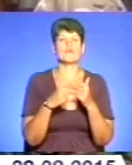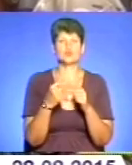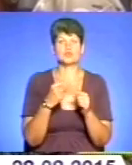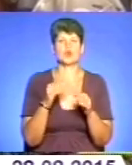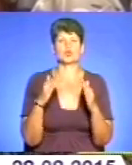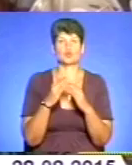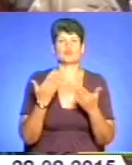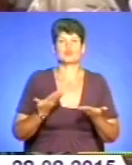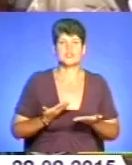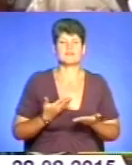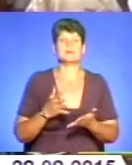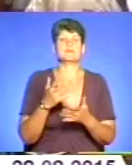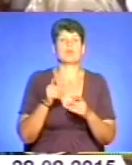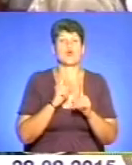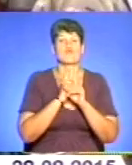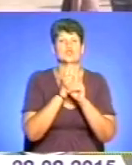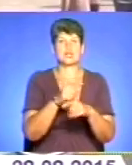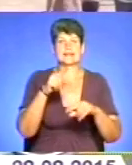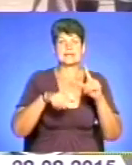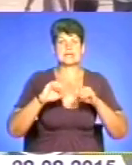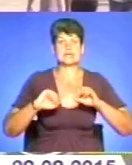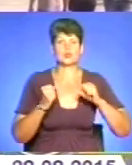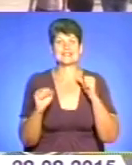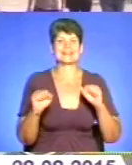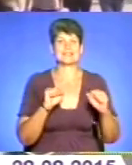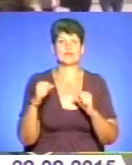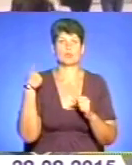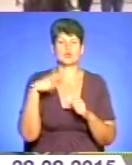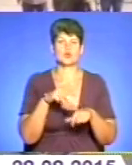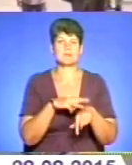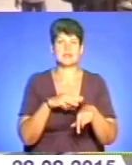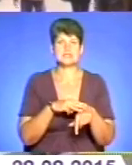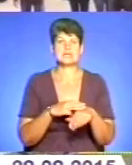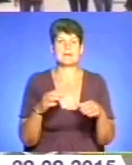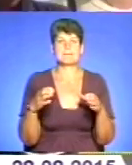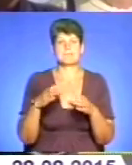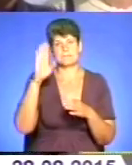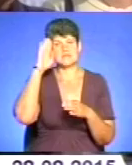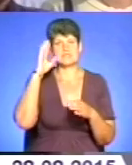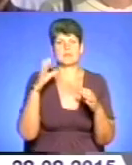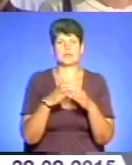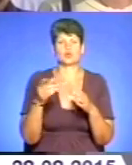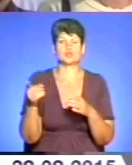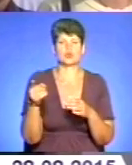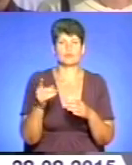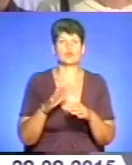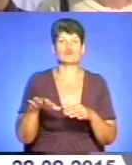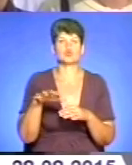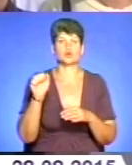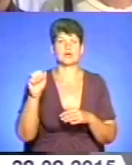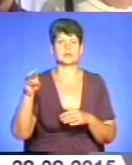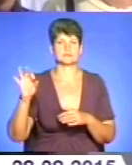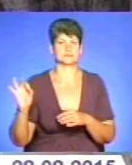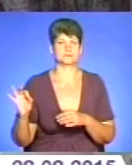живими та неушкодженими проводжали рідні та друзі, а також керівники обласної міліції, бійців батальйону «Тернопіль» в зону проведення